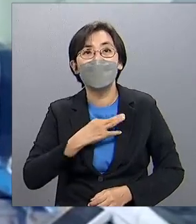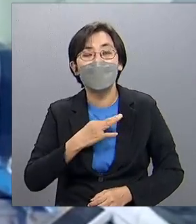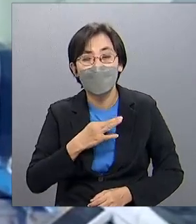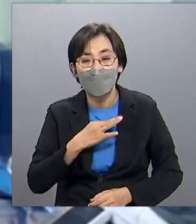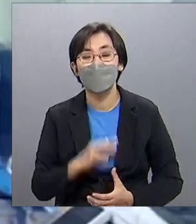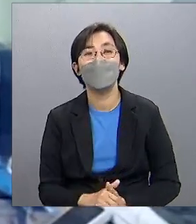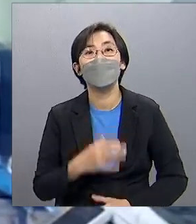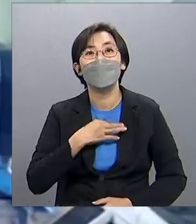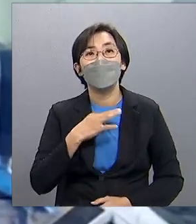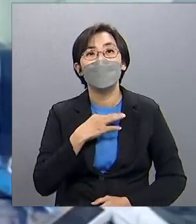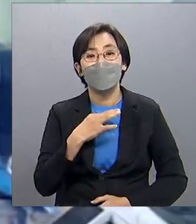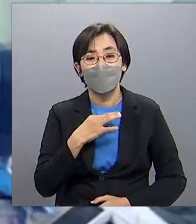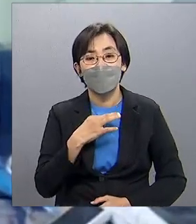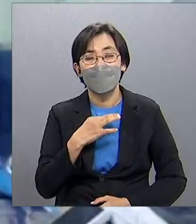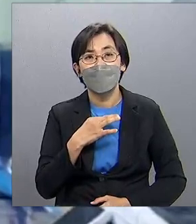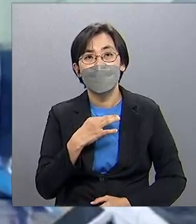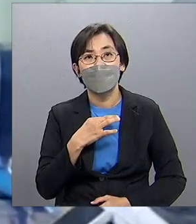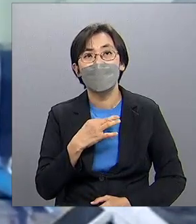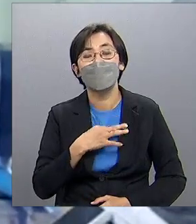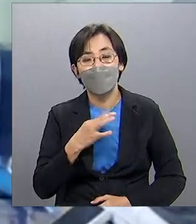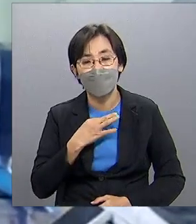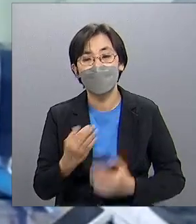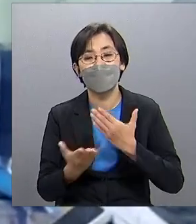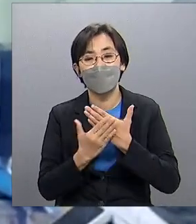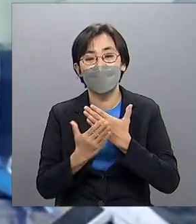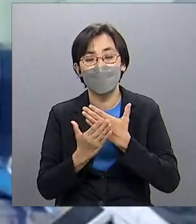ที่เตือนใจให้พวกเขารู้ว่า